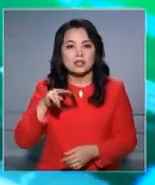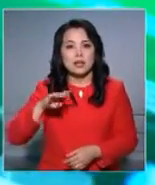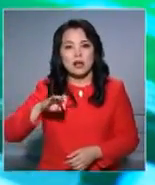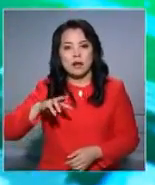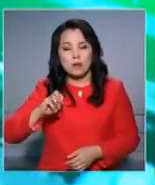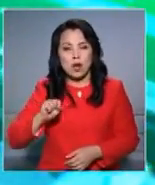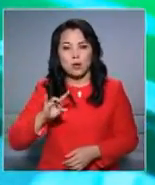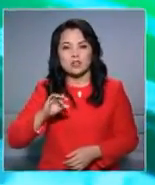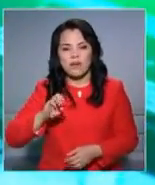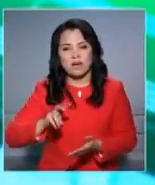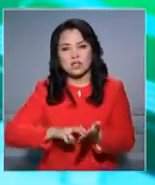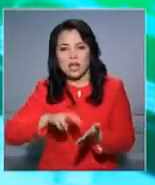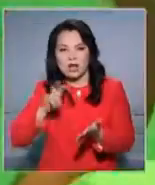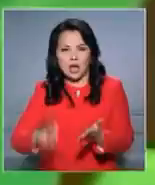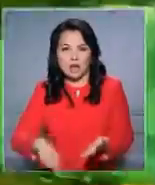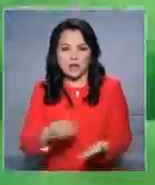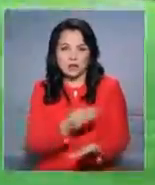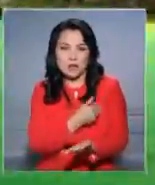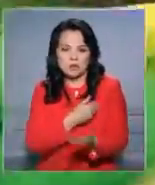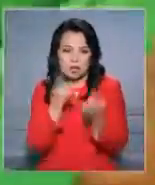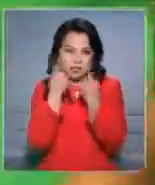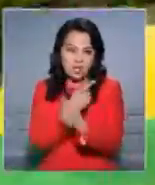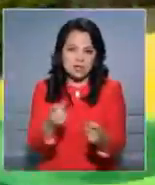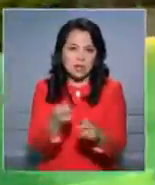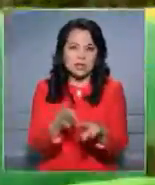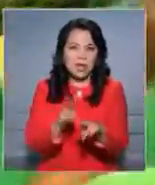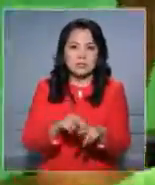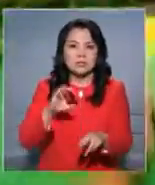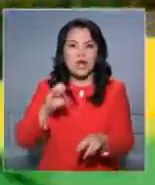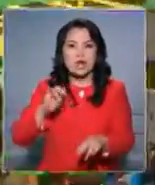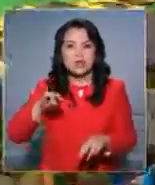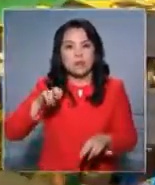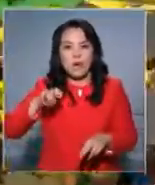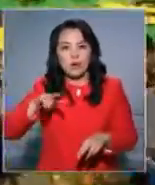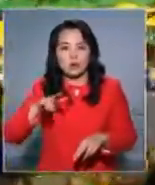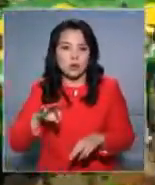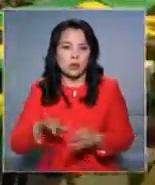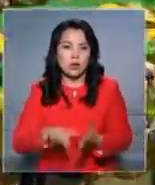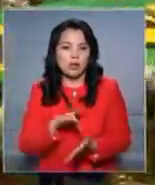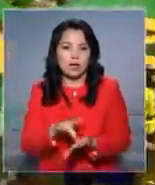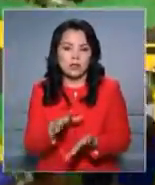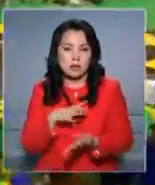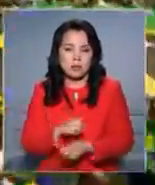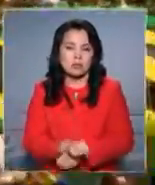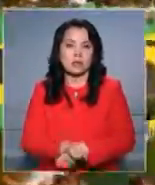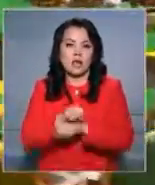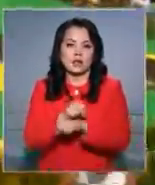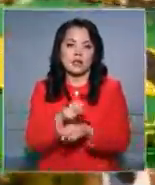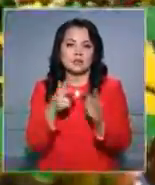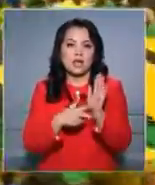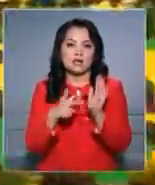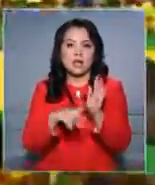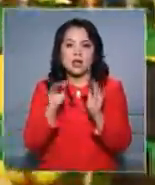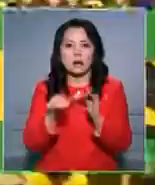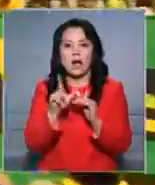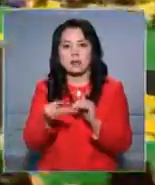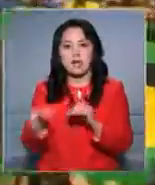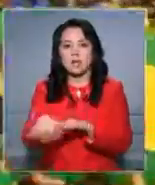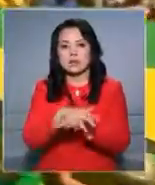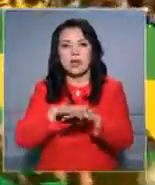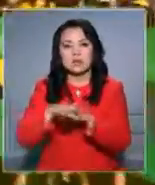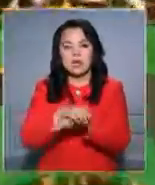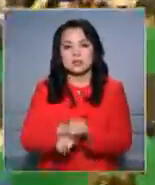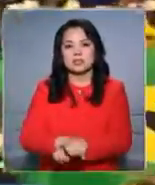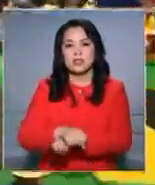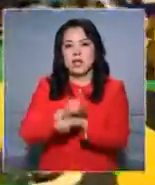Русефтің отставкасын қалайды. Наразылық шараларының ең ауқымдысы Сан-Паулуда өтті. Алаңға 80 мыңға жуық адам жиналған. Желтоқсанның